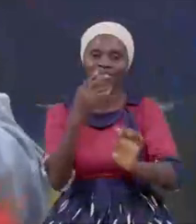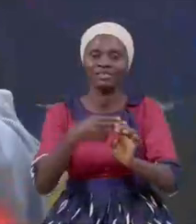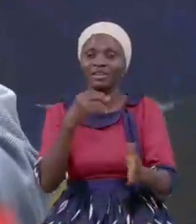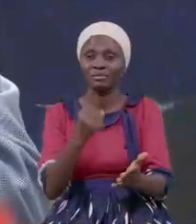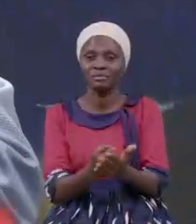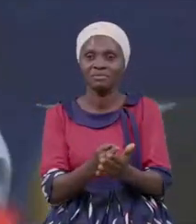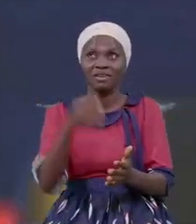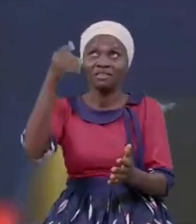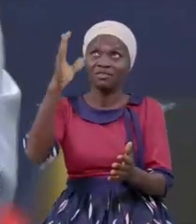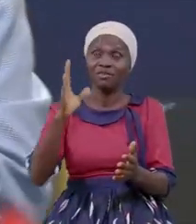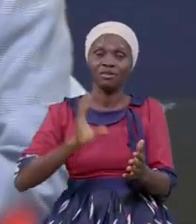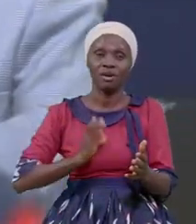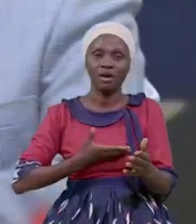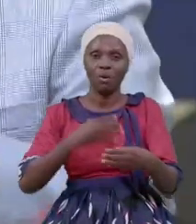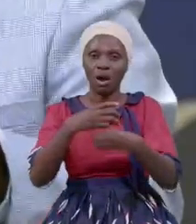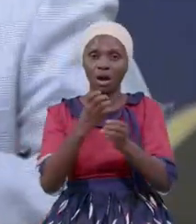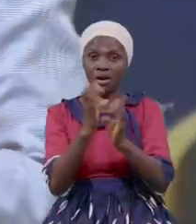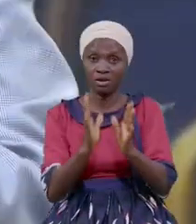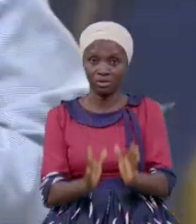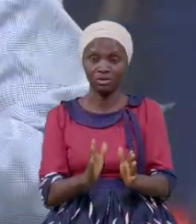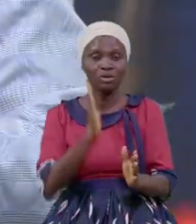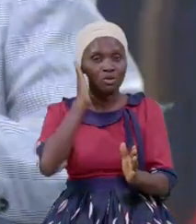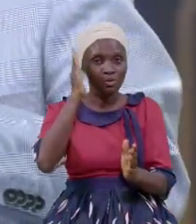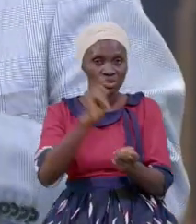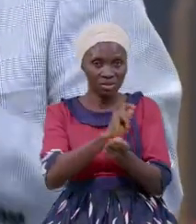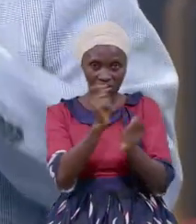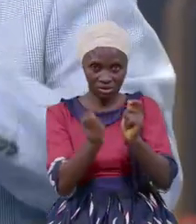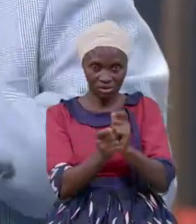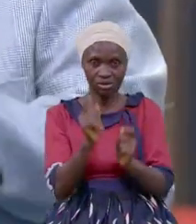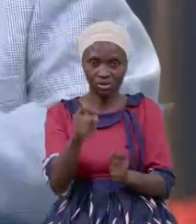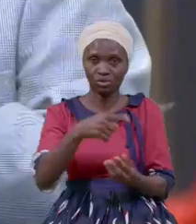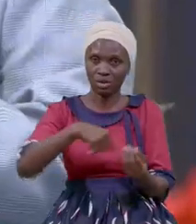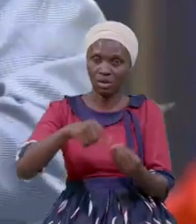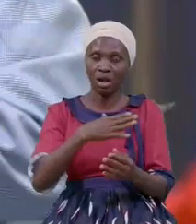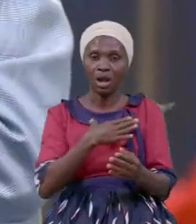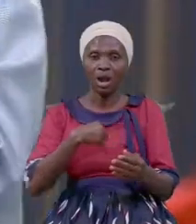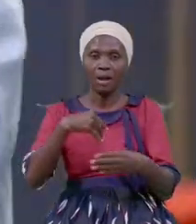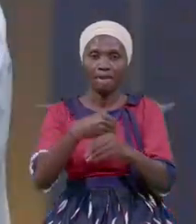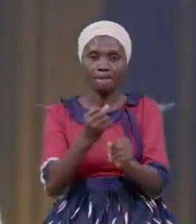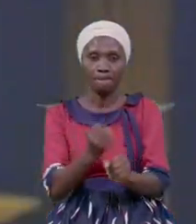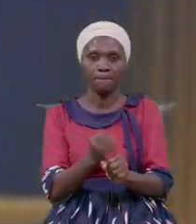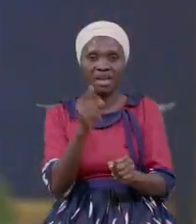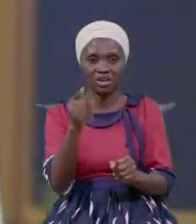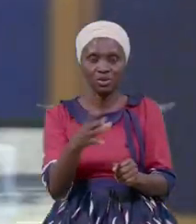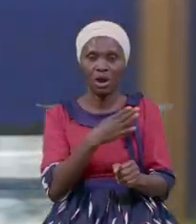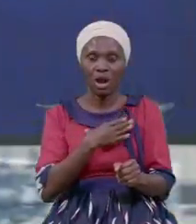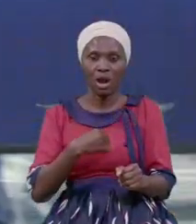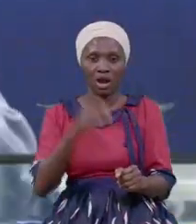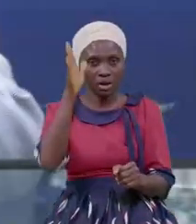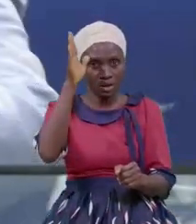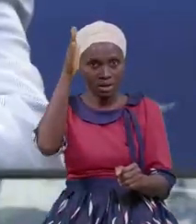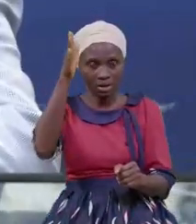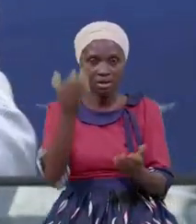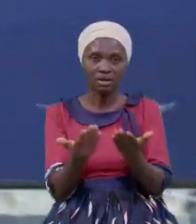Dieu notre Créateur va vous transformer et faire de vous